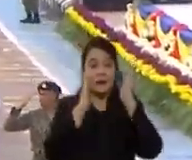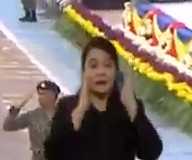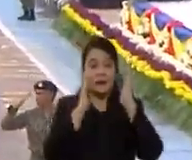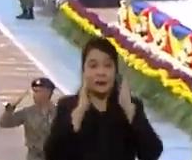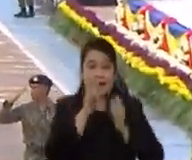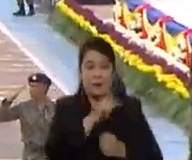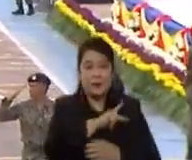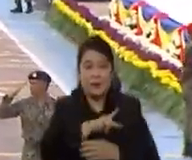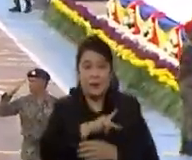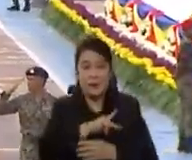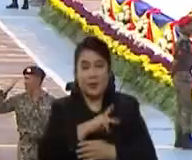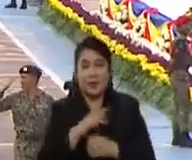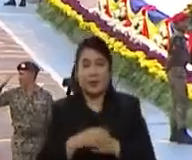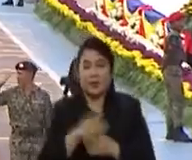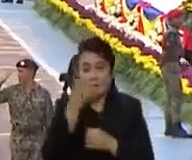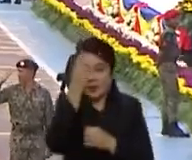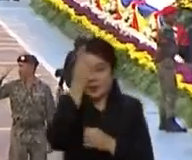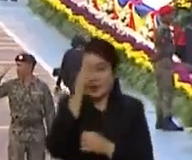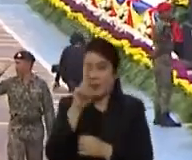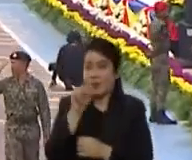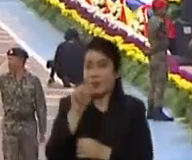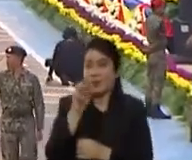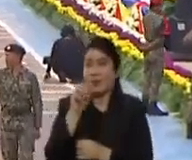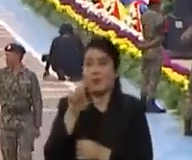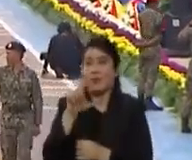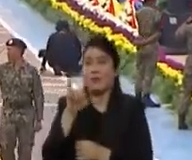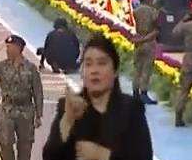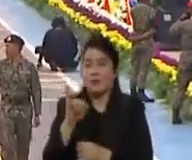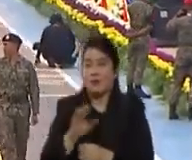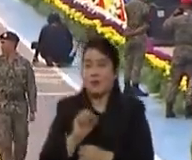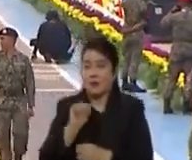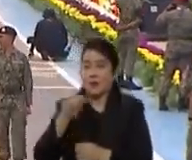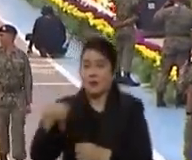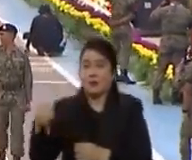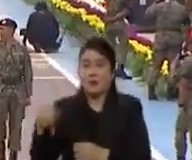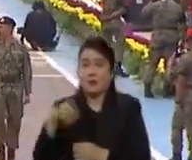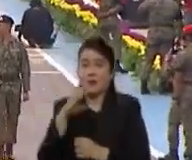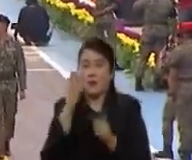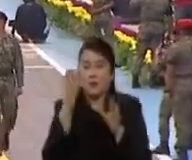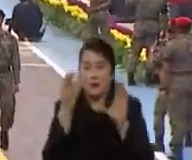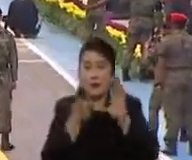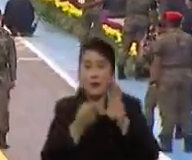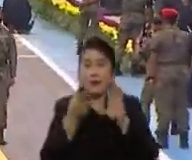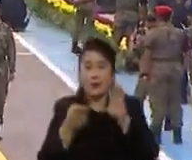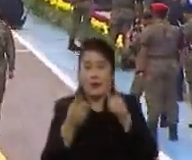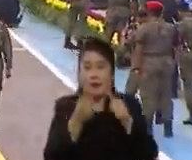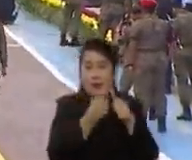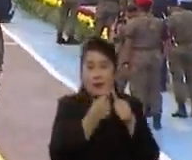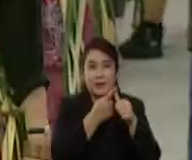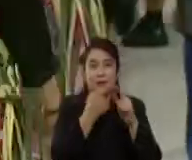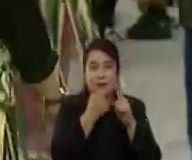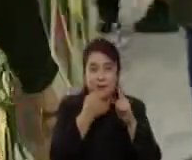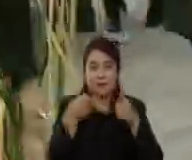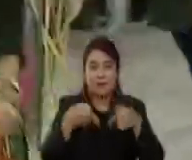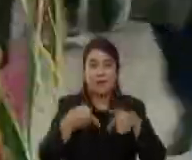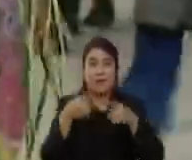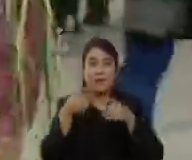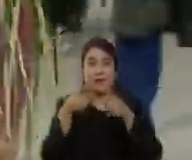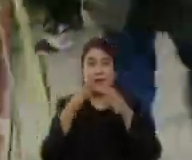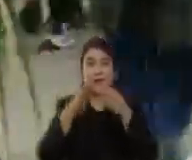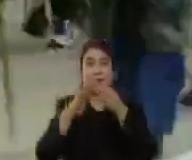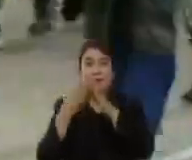Yang Berhormat Dato' Ramli bin Muhammad Nur, Ahli Parlimen Cameron Highland, Ahli Parlimen pertama dari komuniti orang